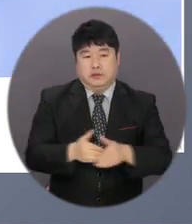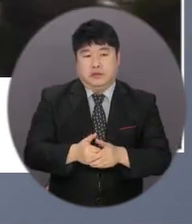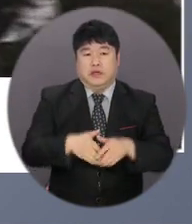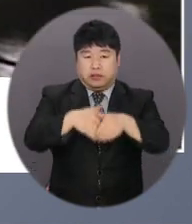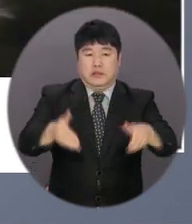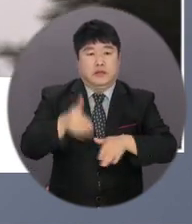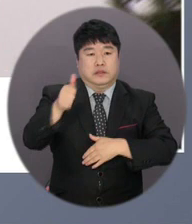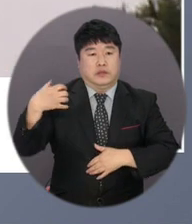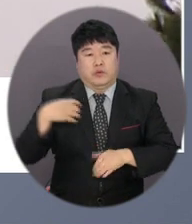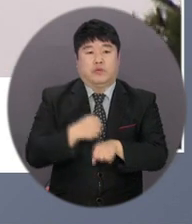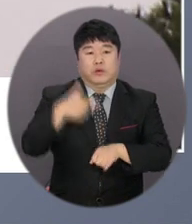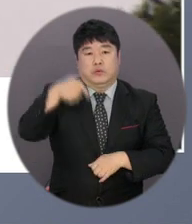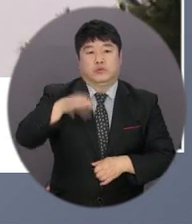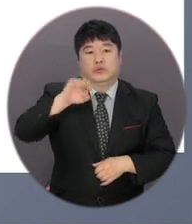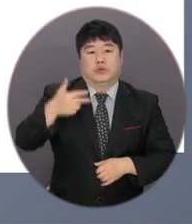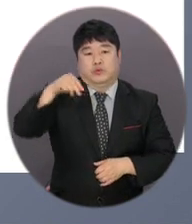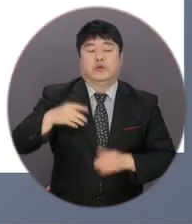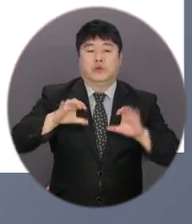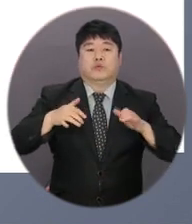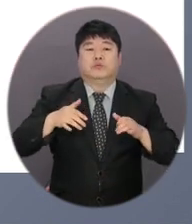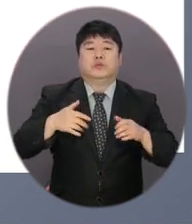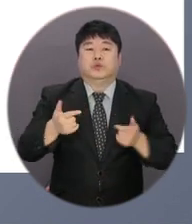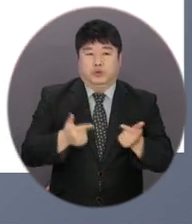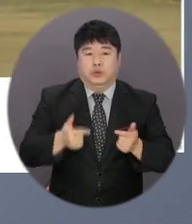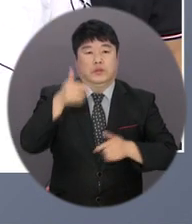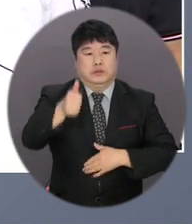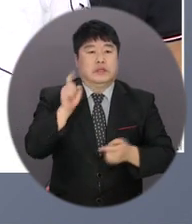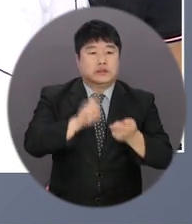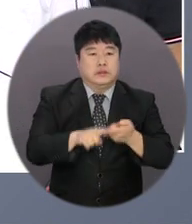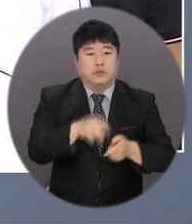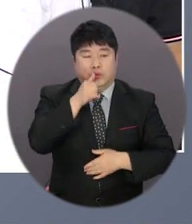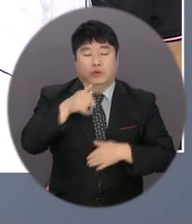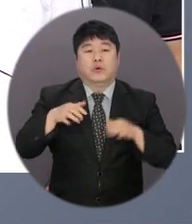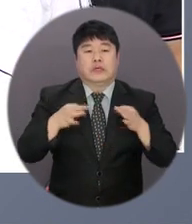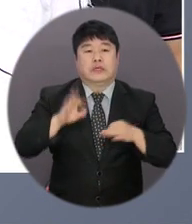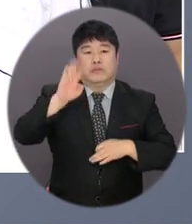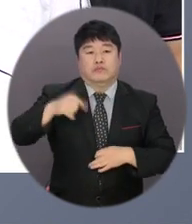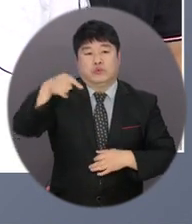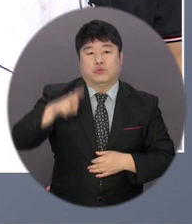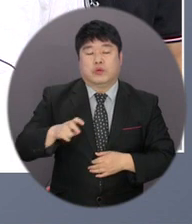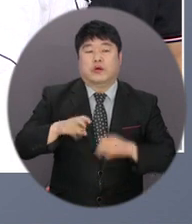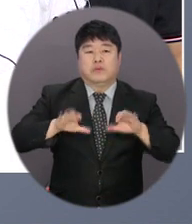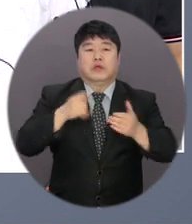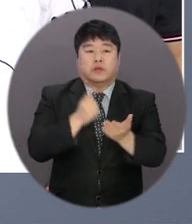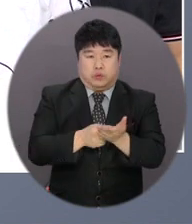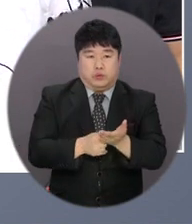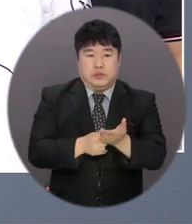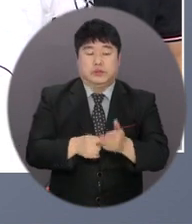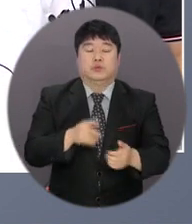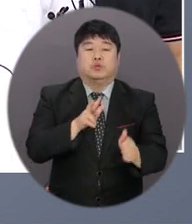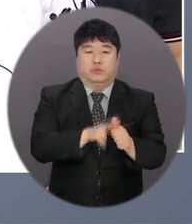하고 있는 구윤철 국무조정실장은 그대로 있고요. 그래서 김부겸 총리 후보가